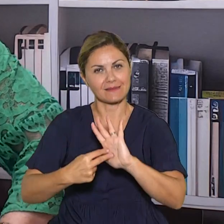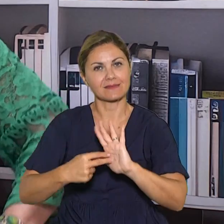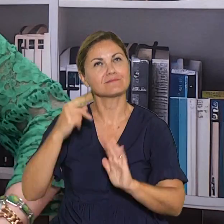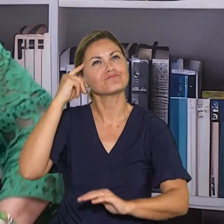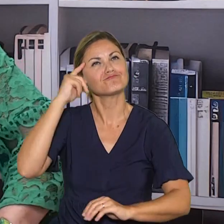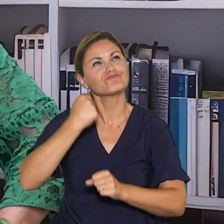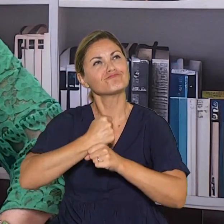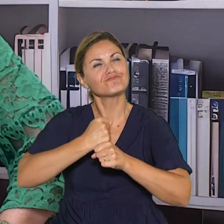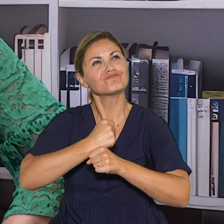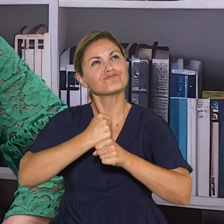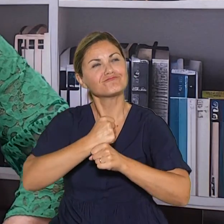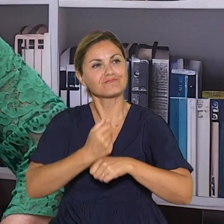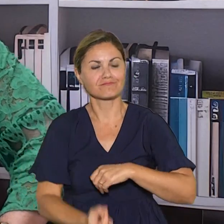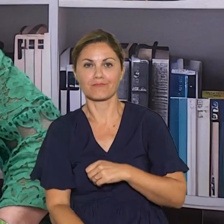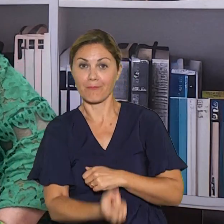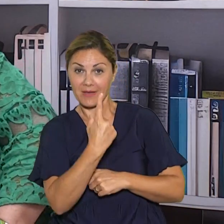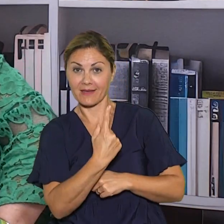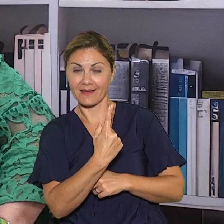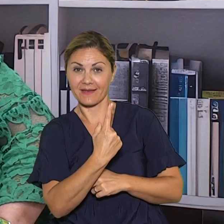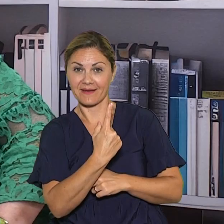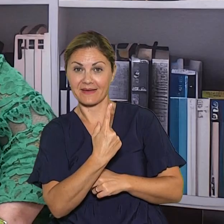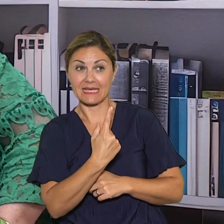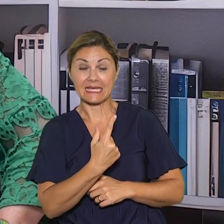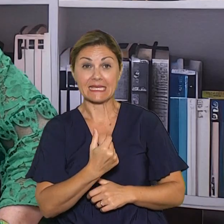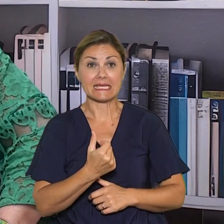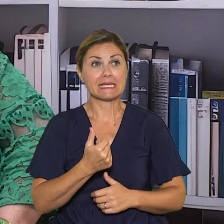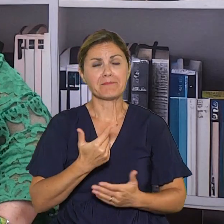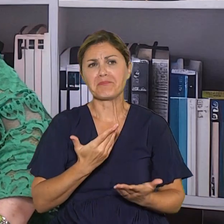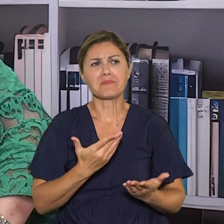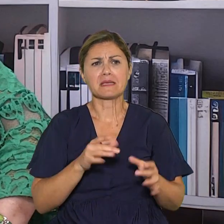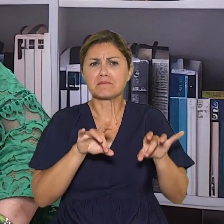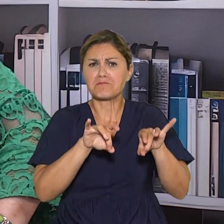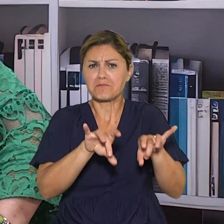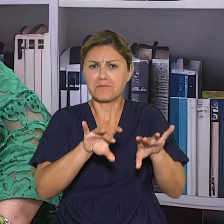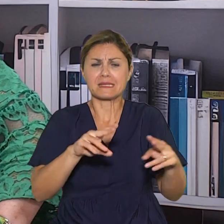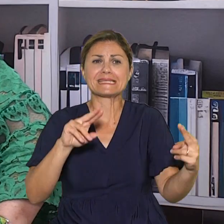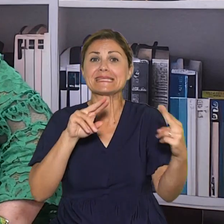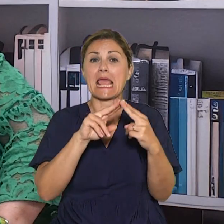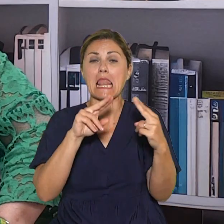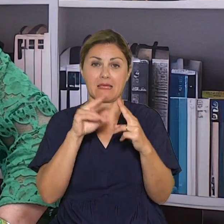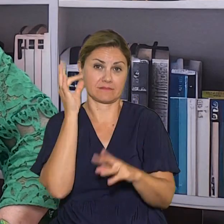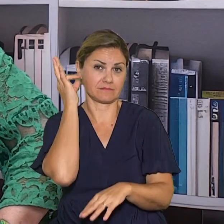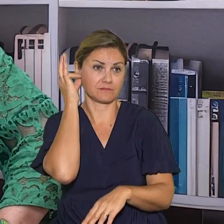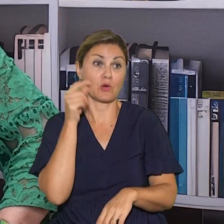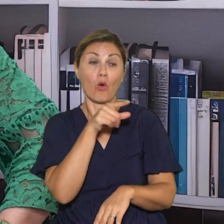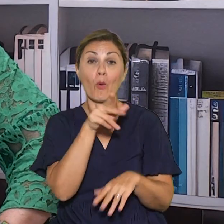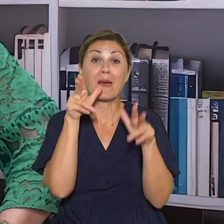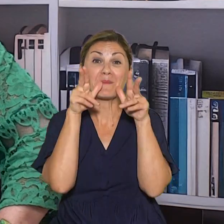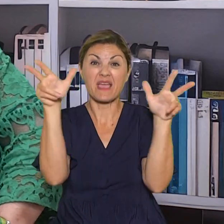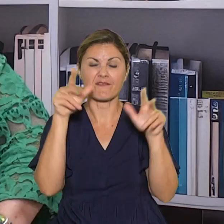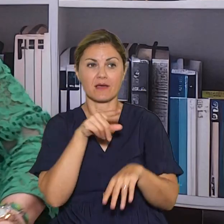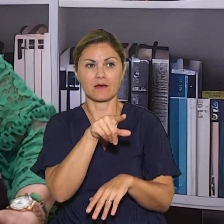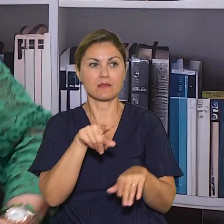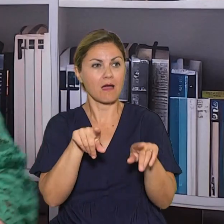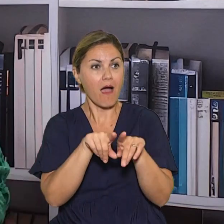to naći? I onda sam jedan put srela jednu poznanicu koja isto tako pjeva u zboru